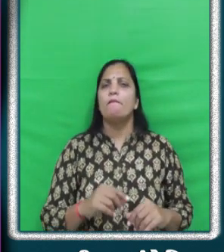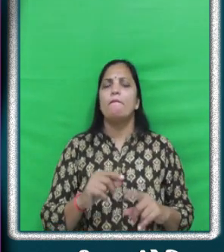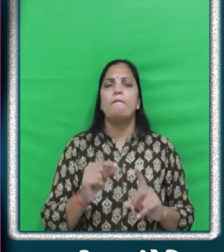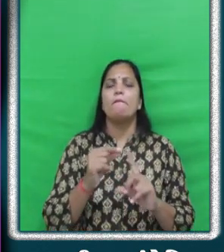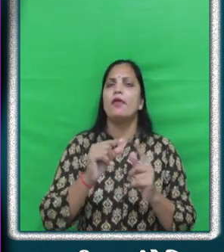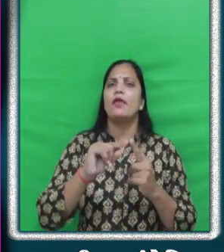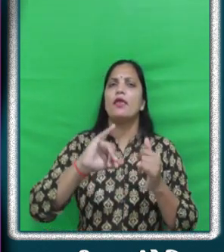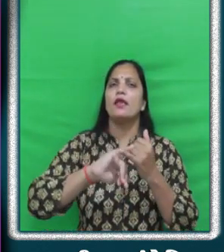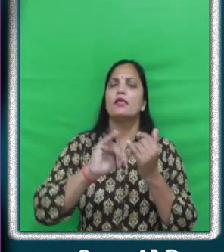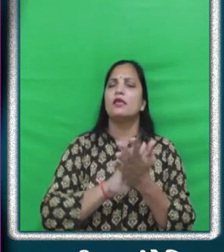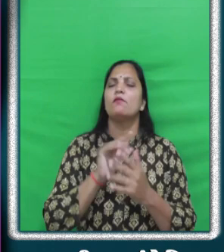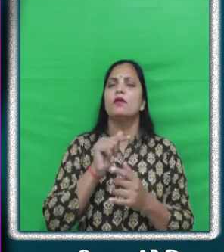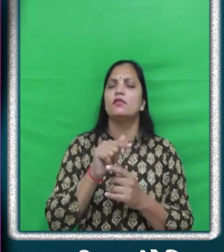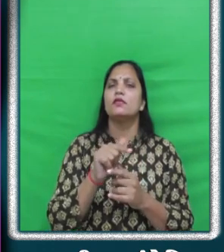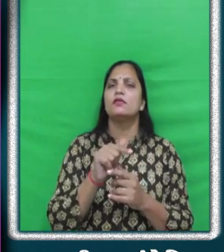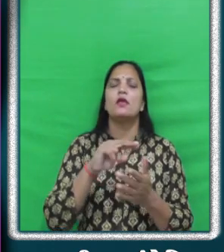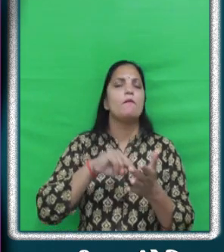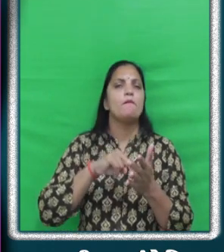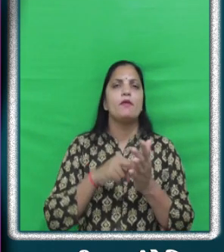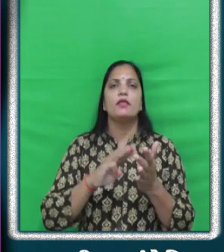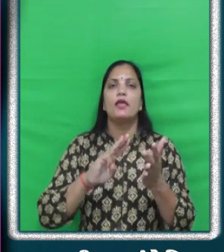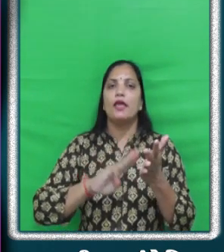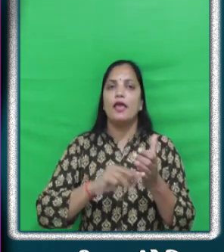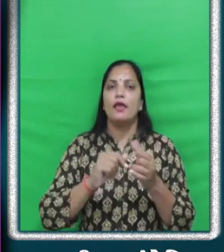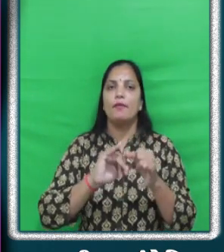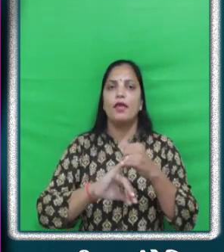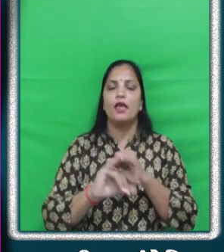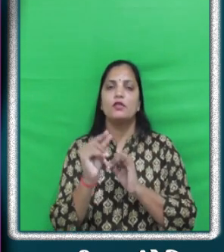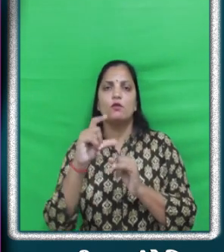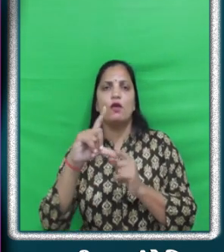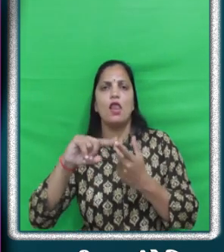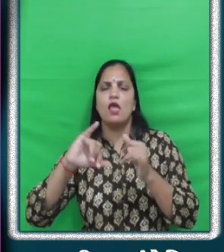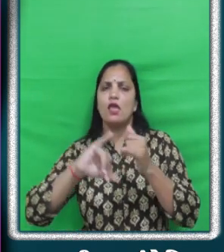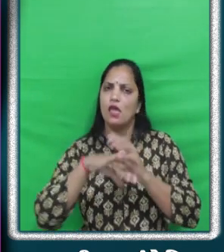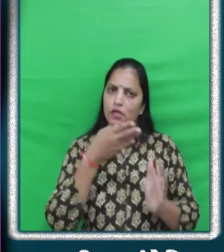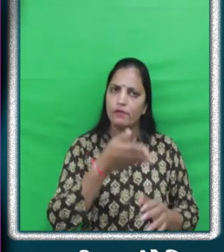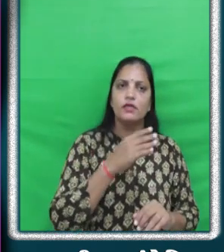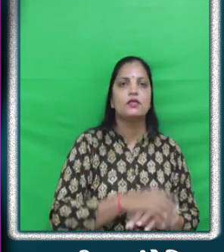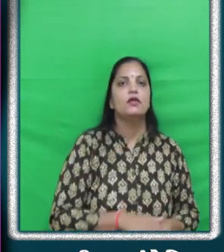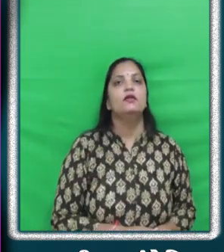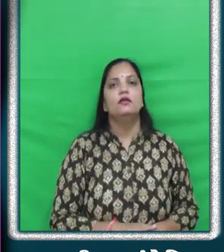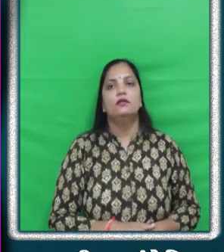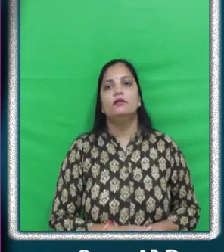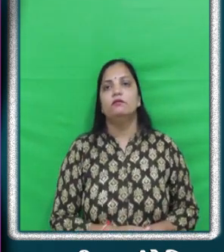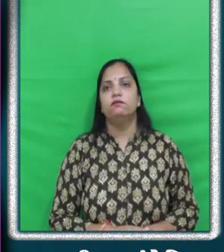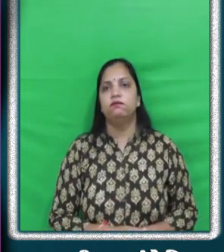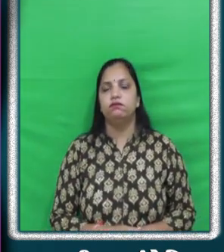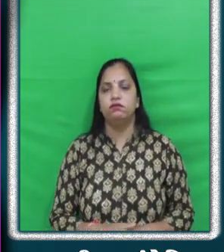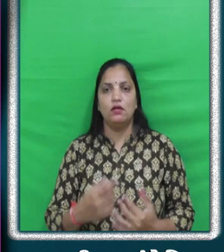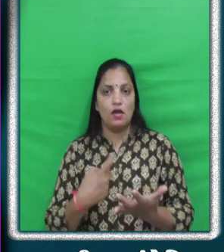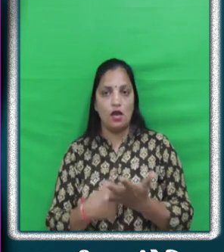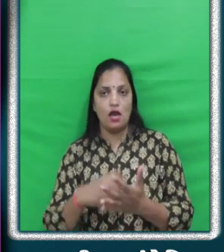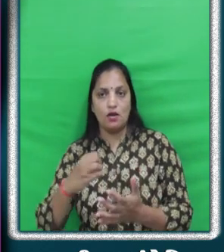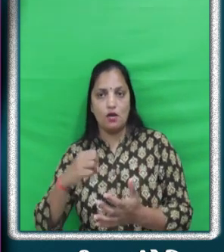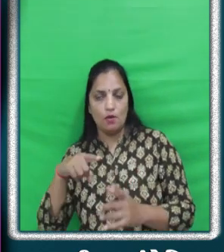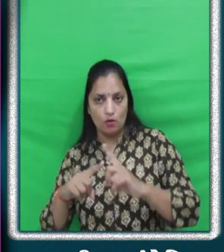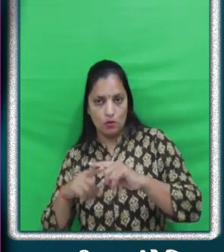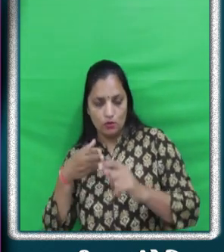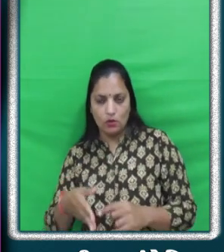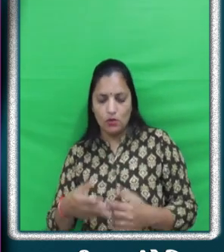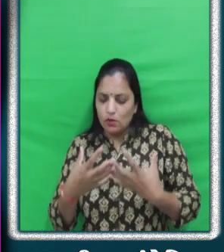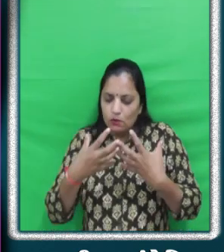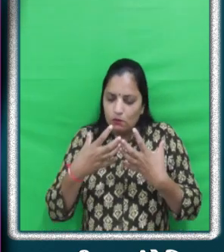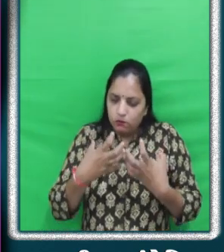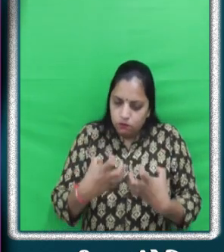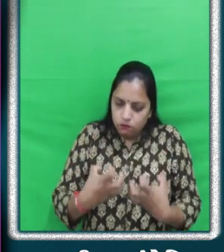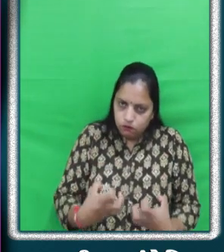હવે વિદ્યાર્થી મિત્રો, અહીં આકૃતિ આપેલી છે. તમે જોઈ શકો છો આકૃતિની અંદર મૂળ જે છે એ આયનો અને પાણી